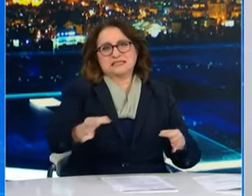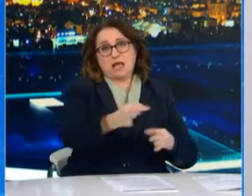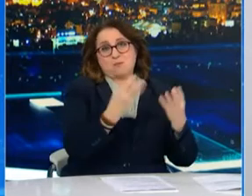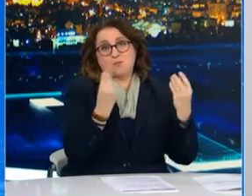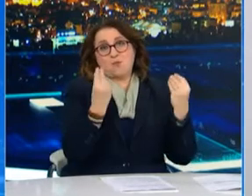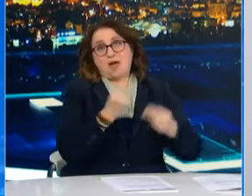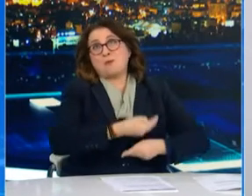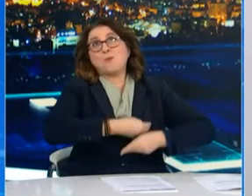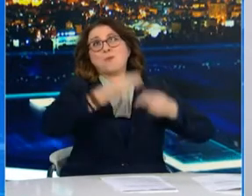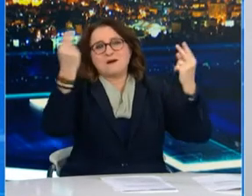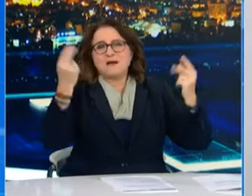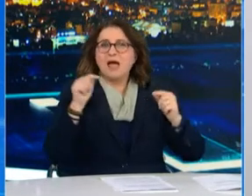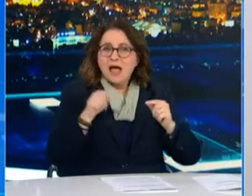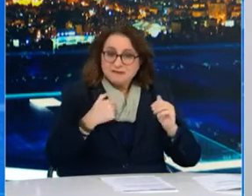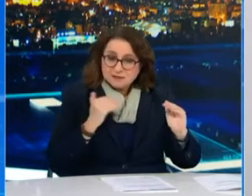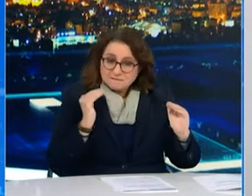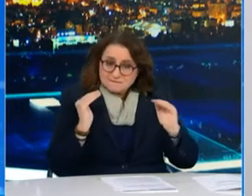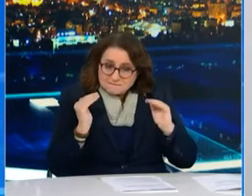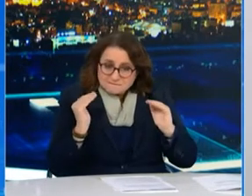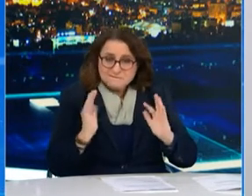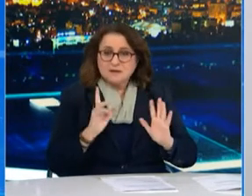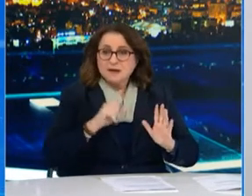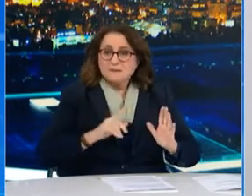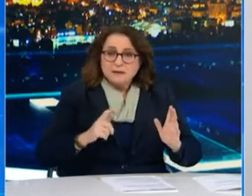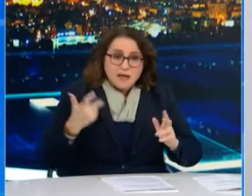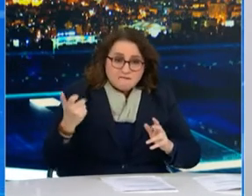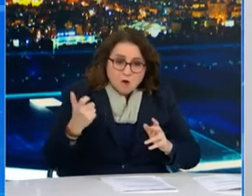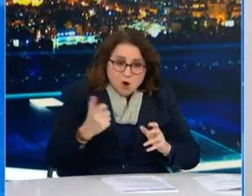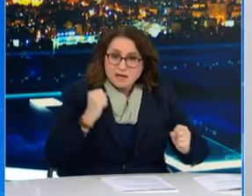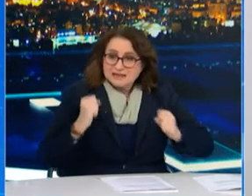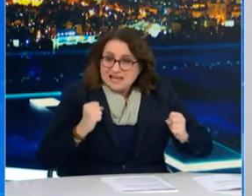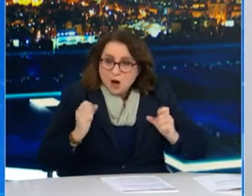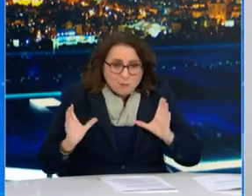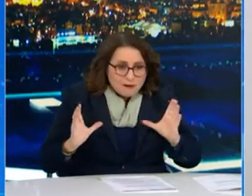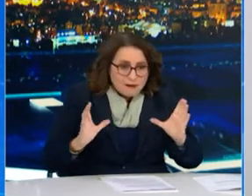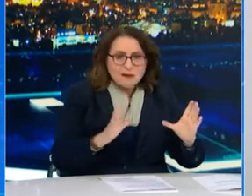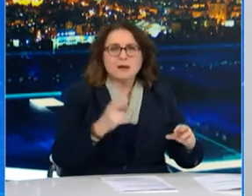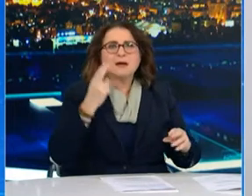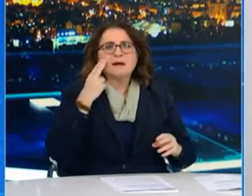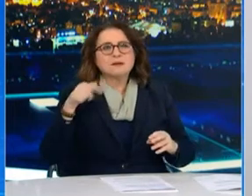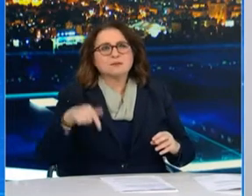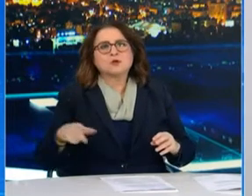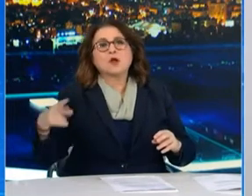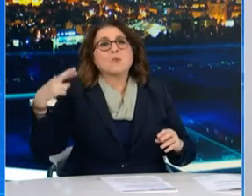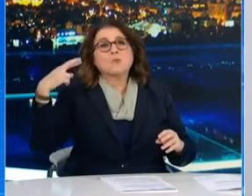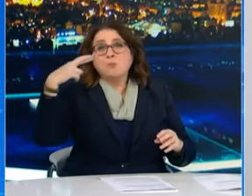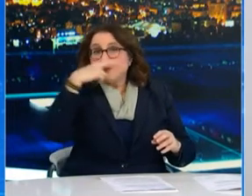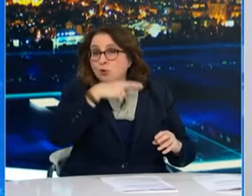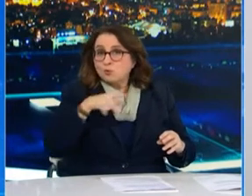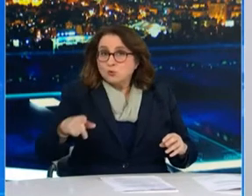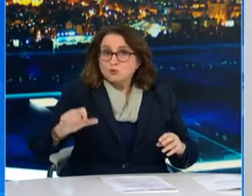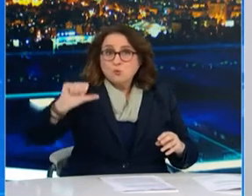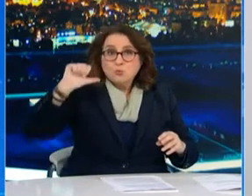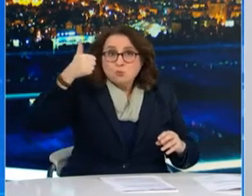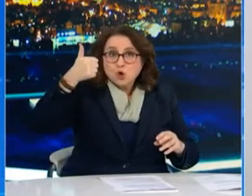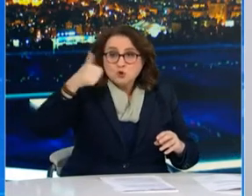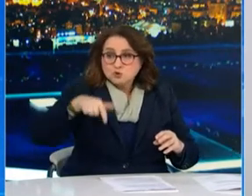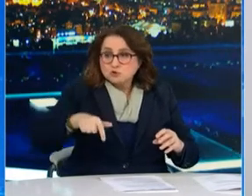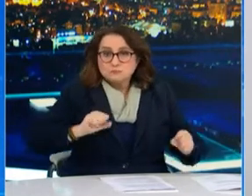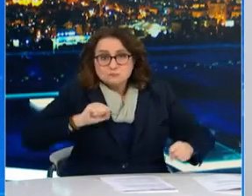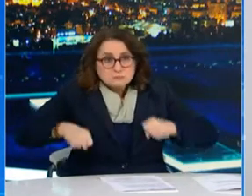στην πορεία και στη διαδρομή, θα αναλύουμε πάντα τα δεδομένα. Βλέπετε ότι ο Πρωθυπουργός είναι ο πρώτος, ο οποίος είναι ενεργός